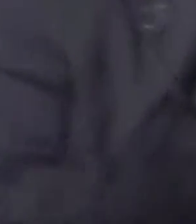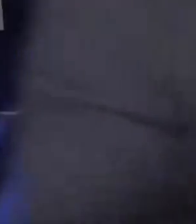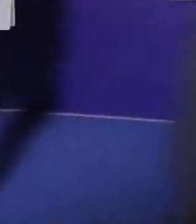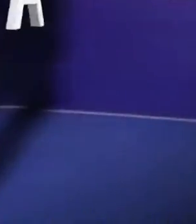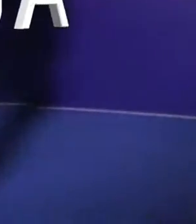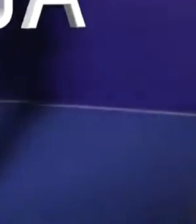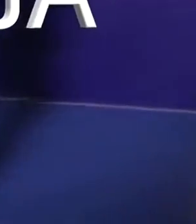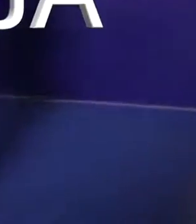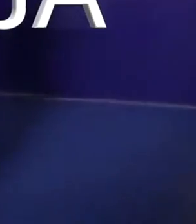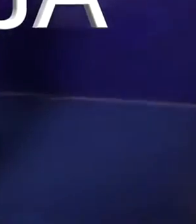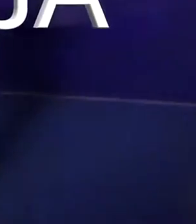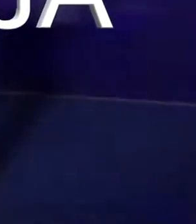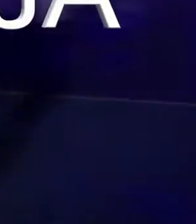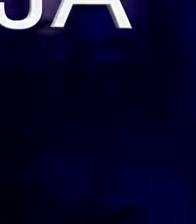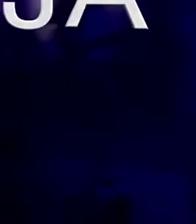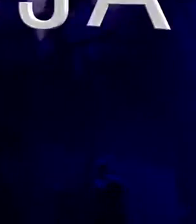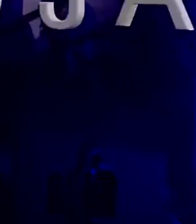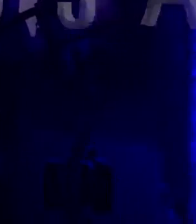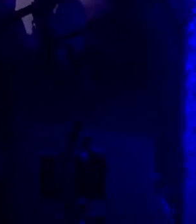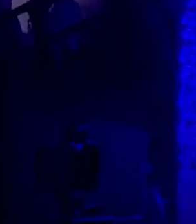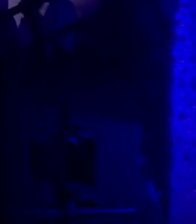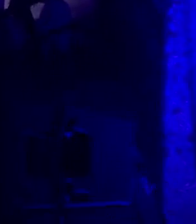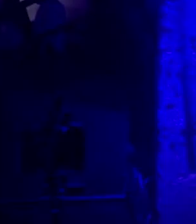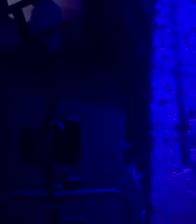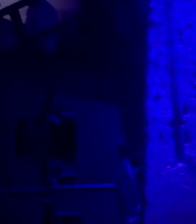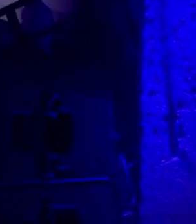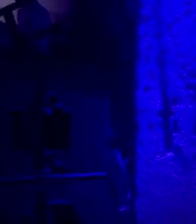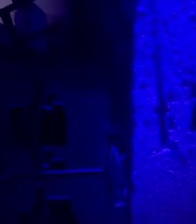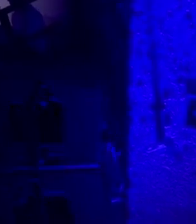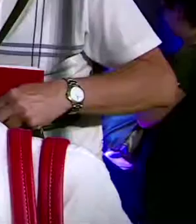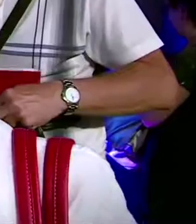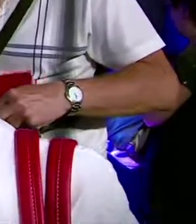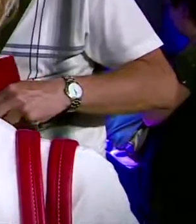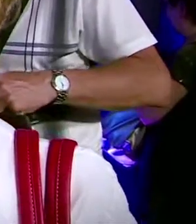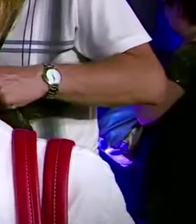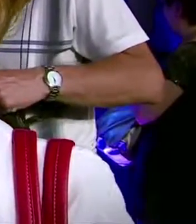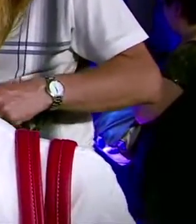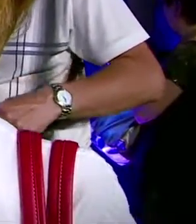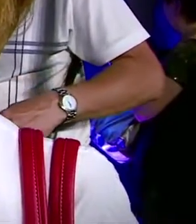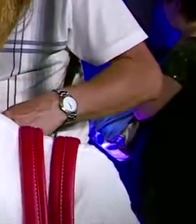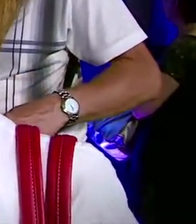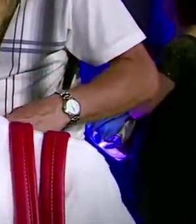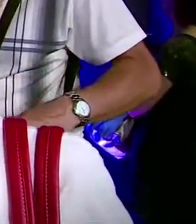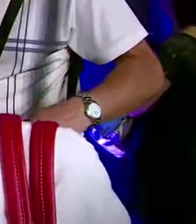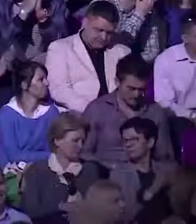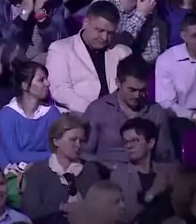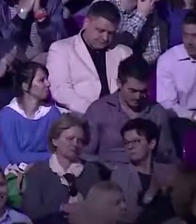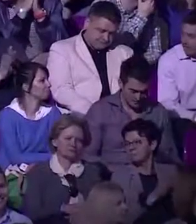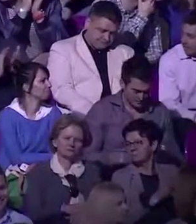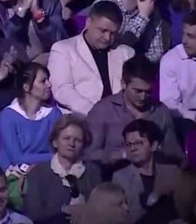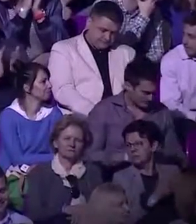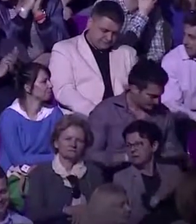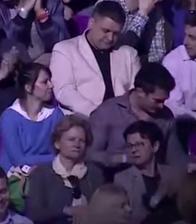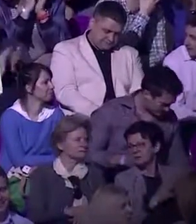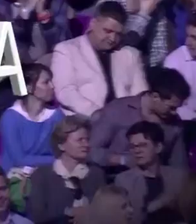uproszczone do granic maksymalnych. Aby uczelnie proponowały takie kierunki, żeby absolwenci mogli zakładać własne firmy lub